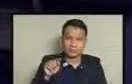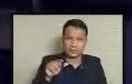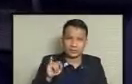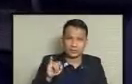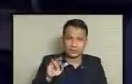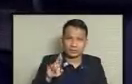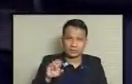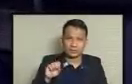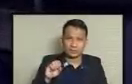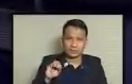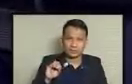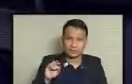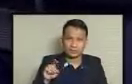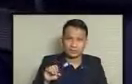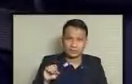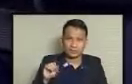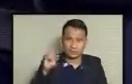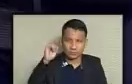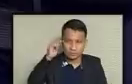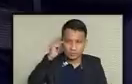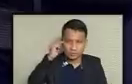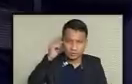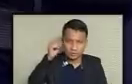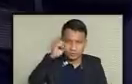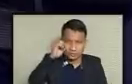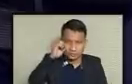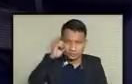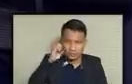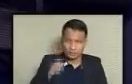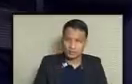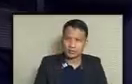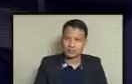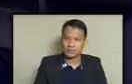Escobar? Tirso Escobar, sir? Opo, Tirso Escobar. Opo.